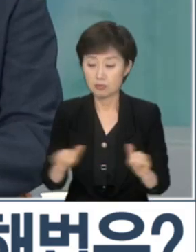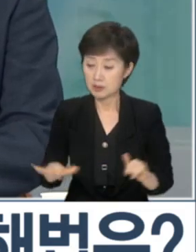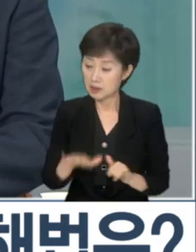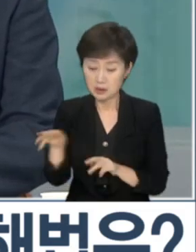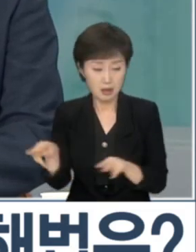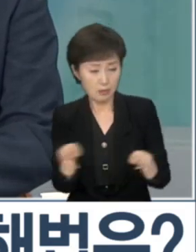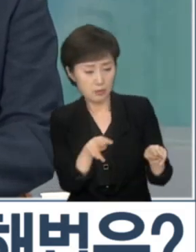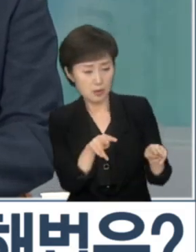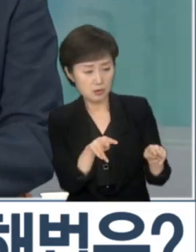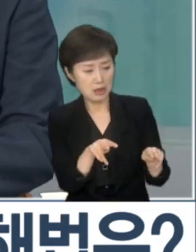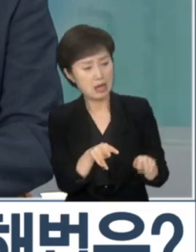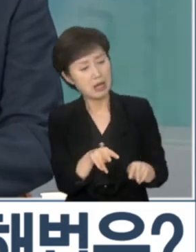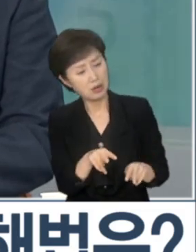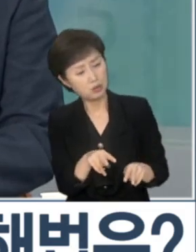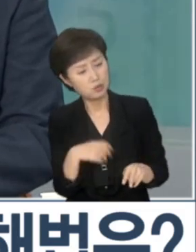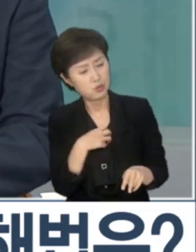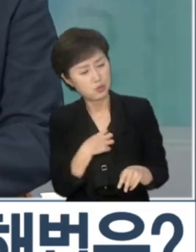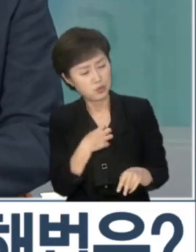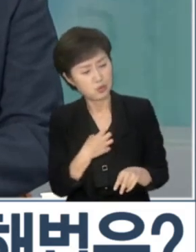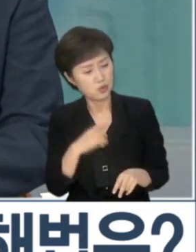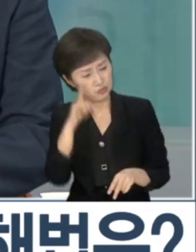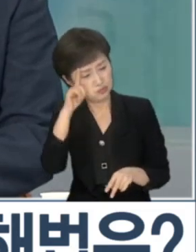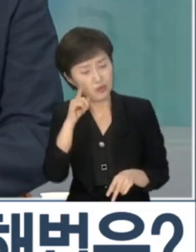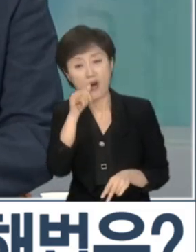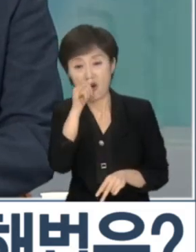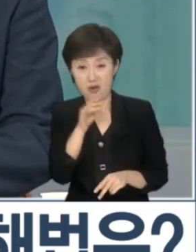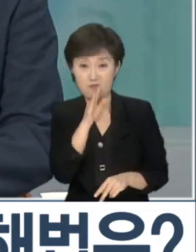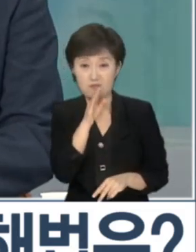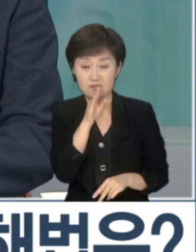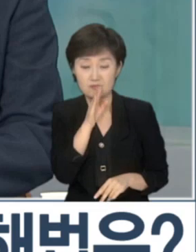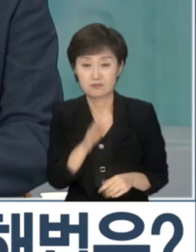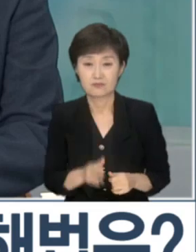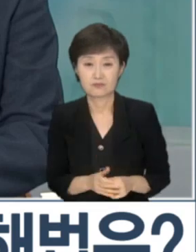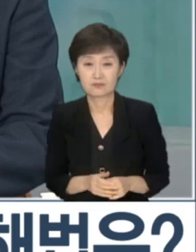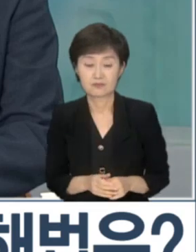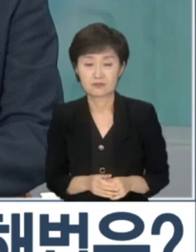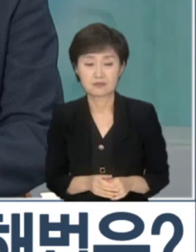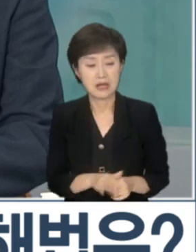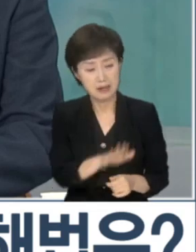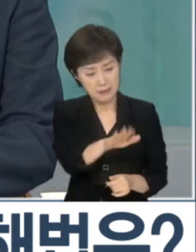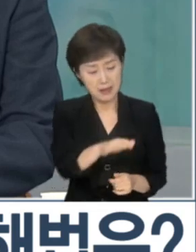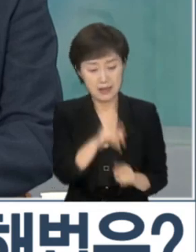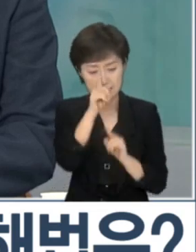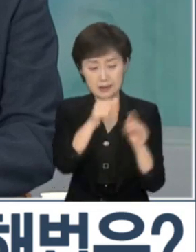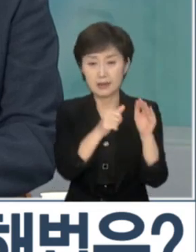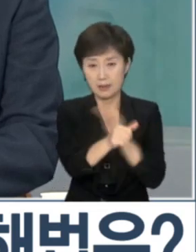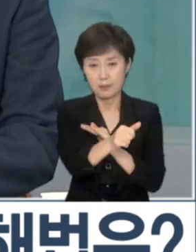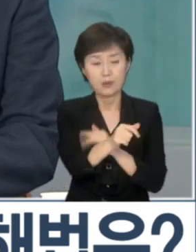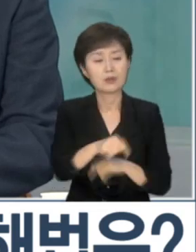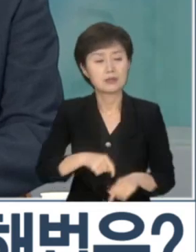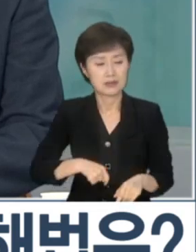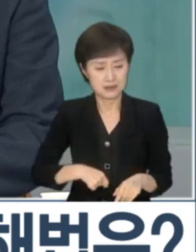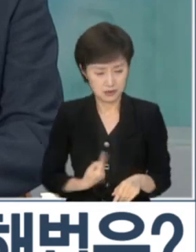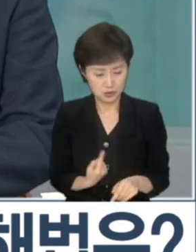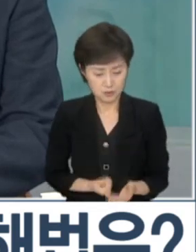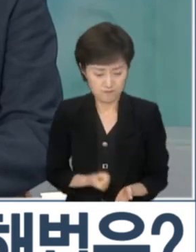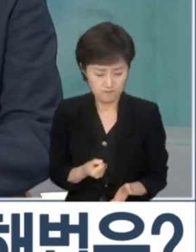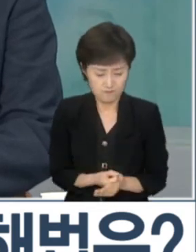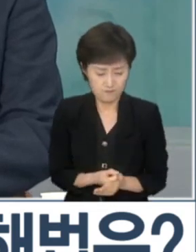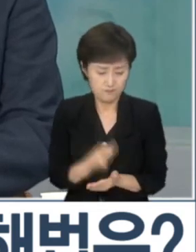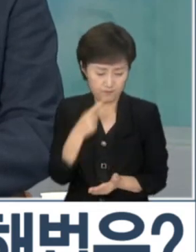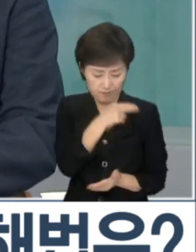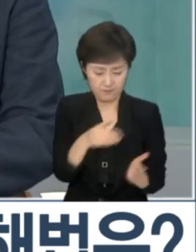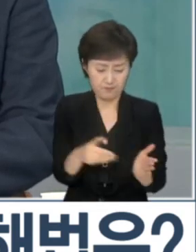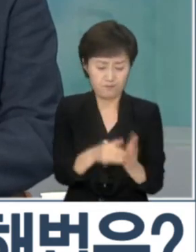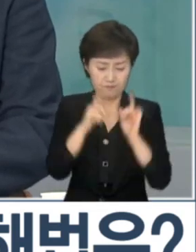보면서 힘들어 괴롭고 힘들어 하고 있습니다 국민들 힘들어요 그러니까 이재명 대표 스스로가 지금 결단하시는